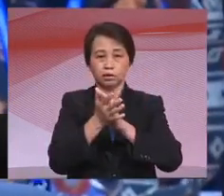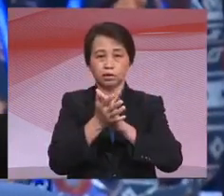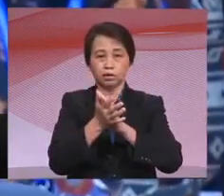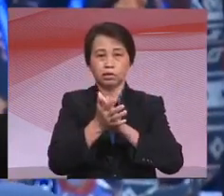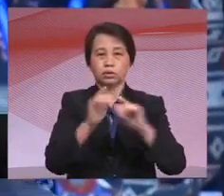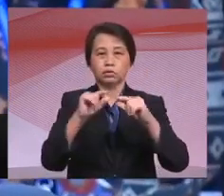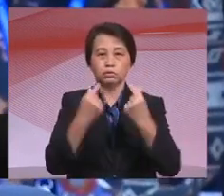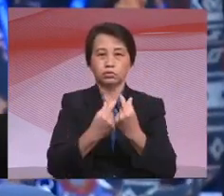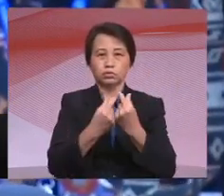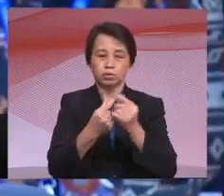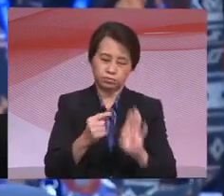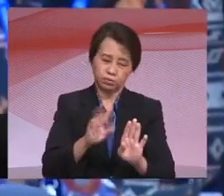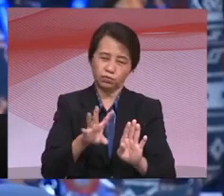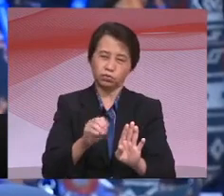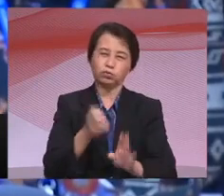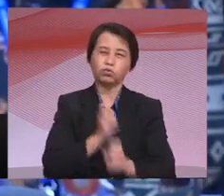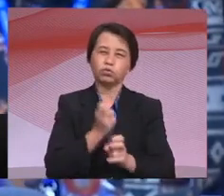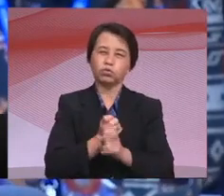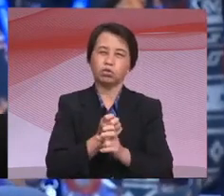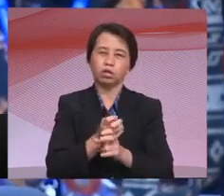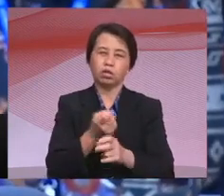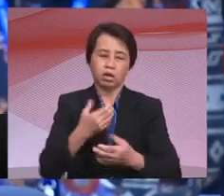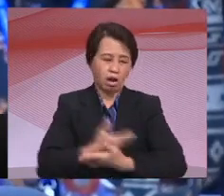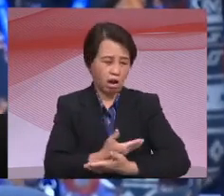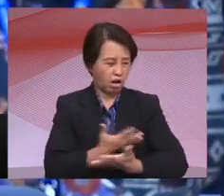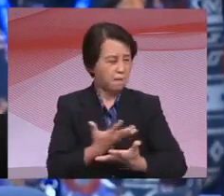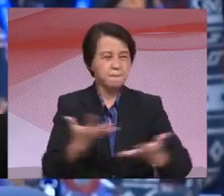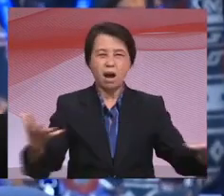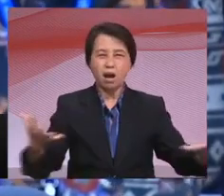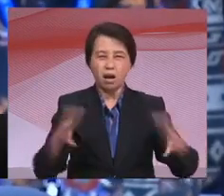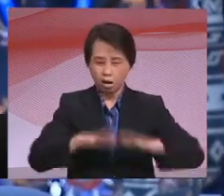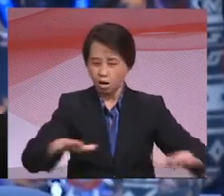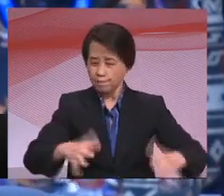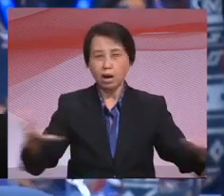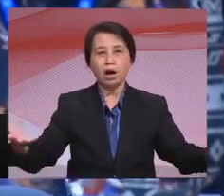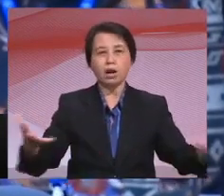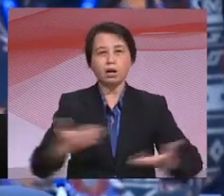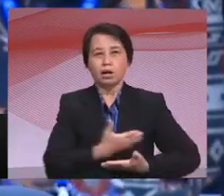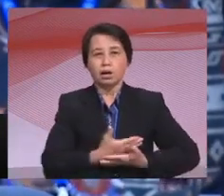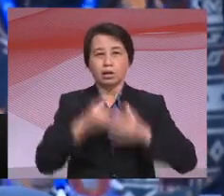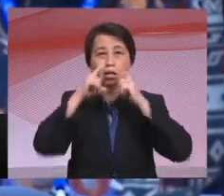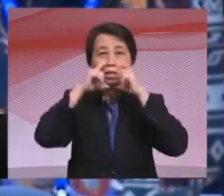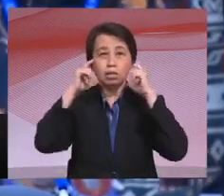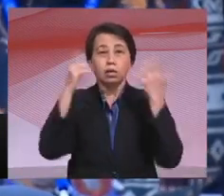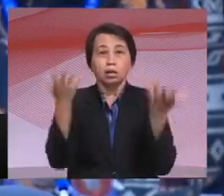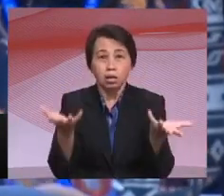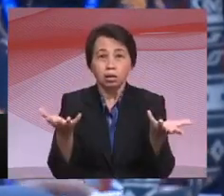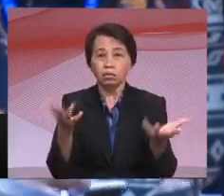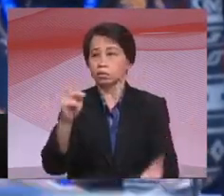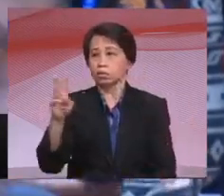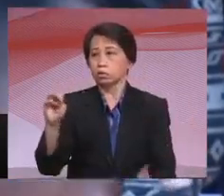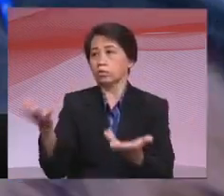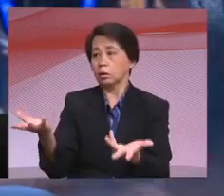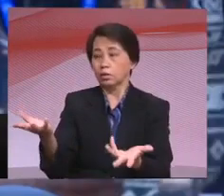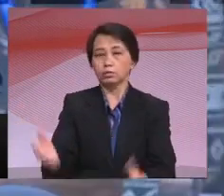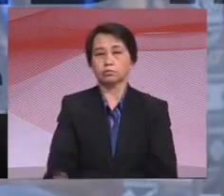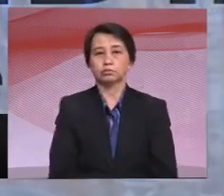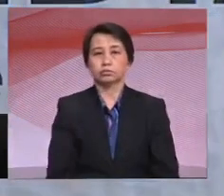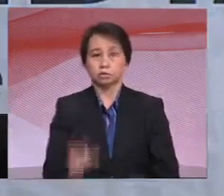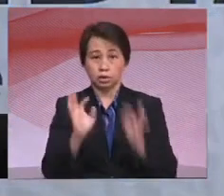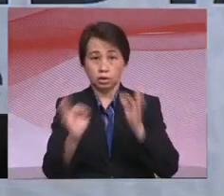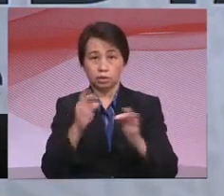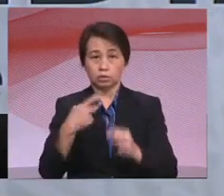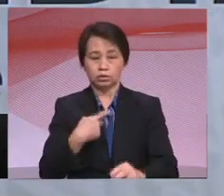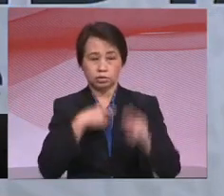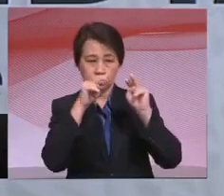kepada golongan B40 yang punya anak yang ramai. Jadi apa inisiatif ataupun ada usaha daripada KKM sendiri? Terima kasih. Jadi kalau kita lihat sekarang